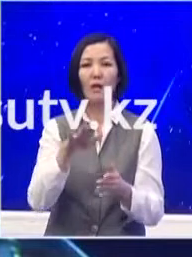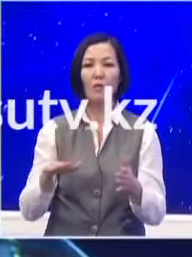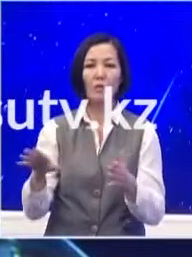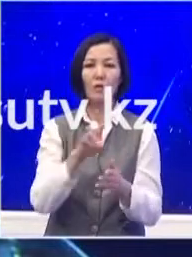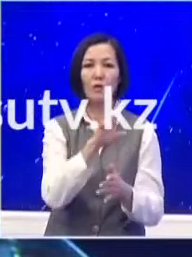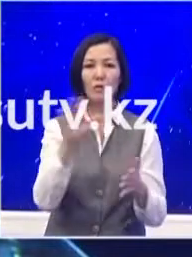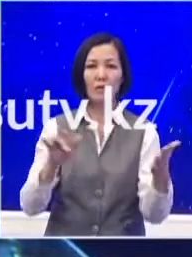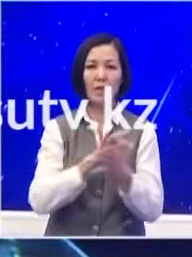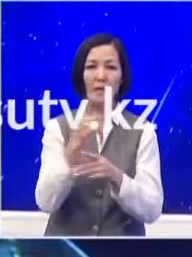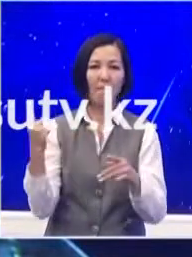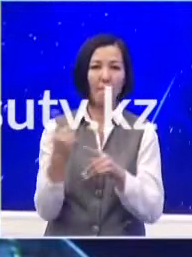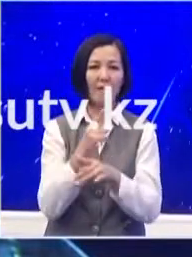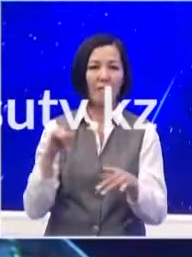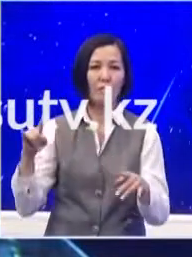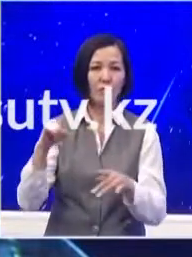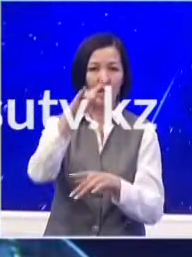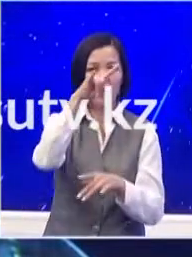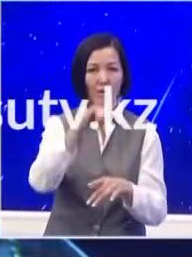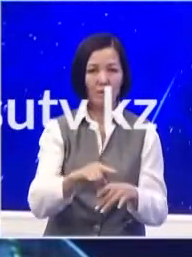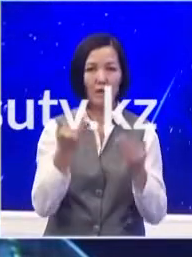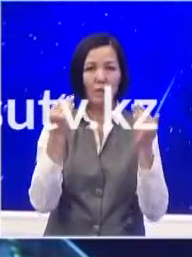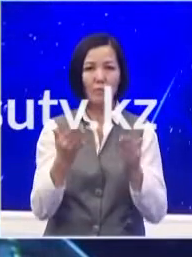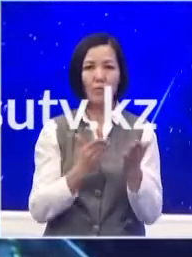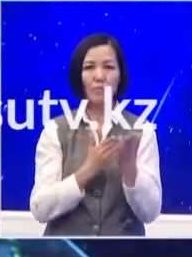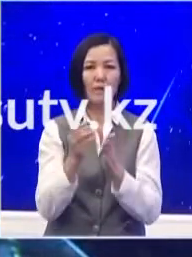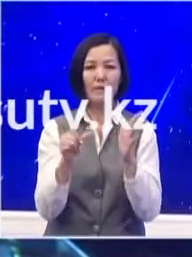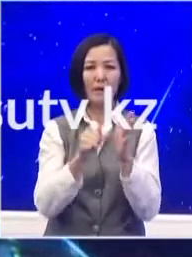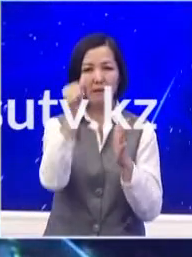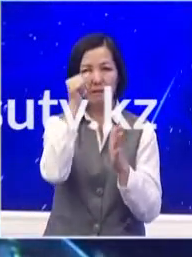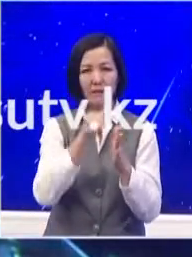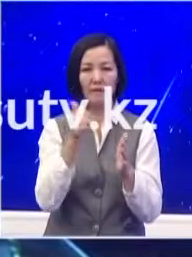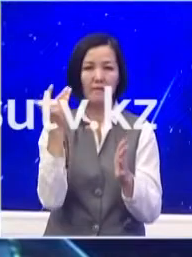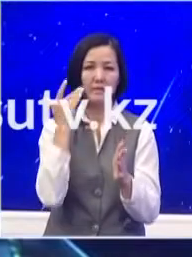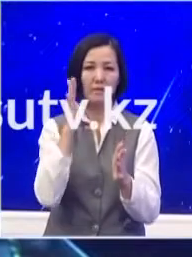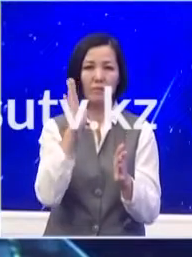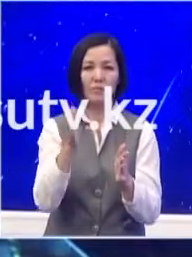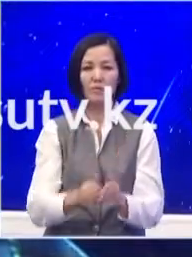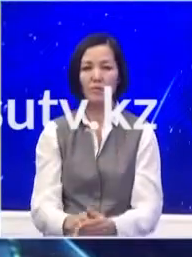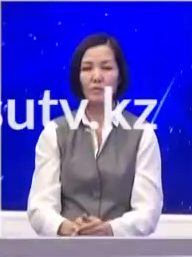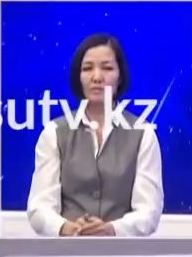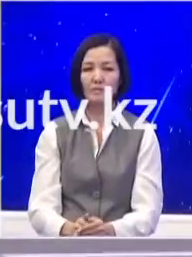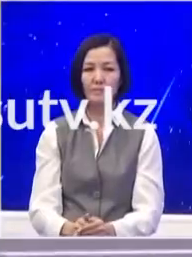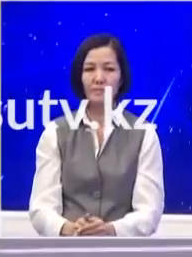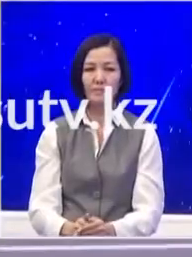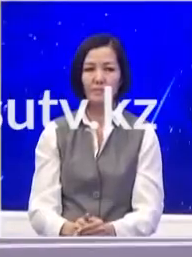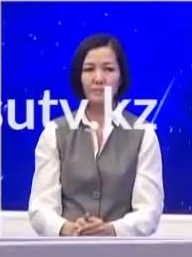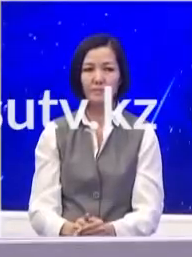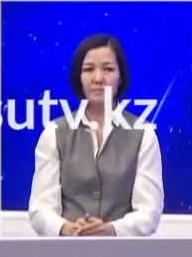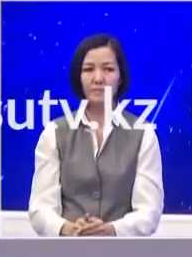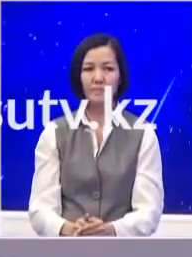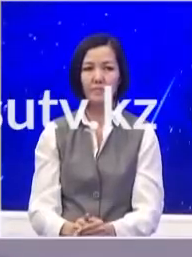осы жылғы алғашқы шағын қабылдады. Енді бұл бағытта шақтар 6 ай үзілсіз қатынайды.